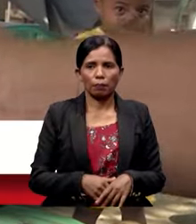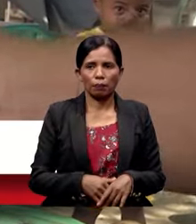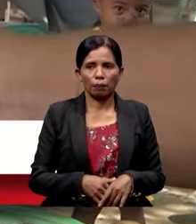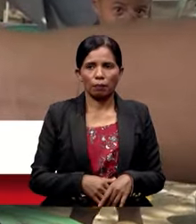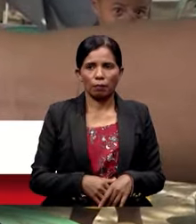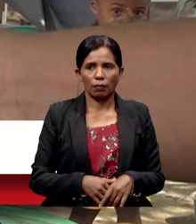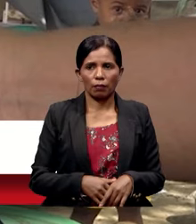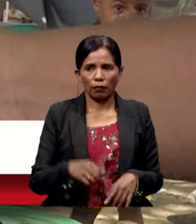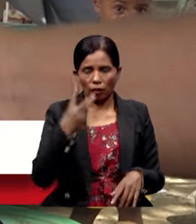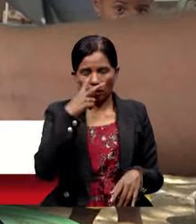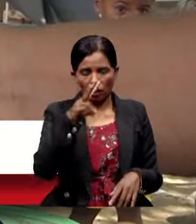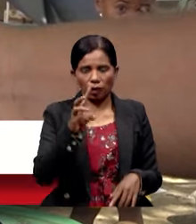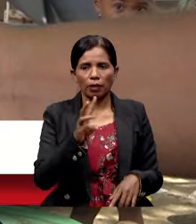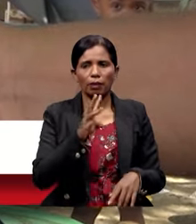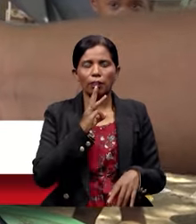Are be ne ansa